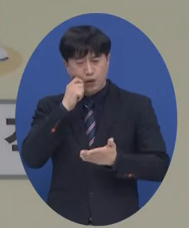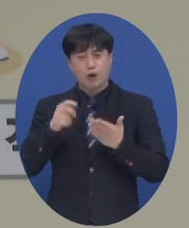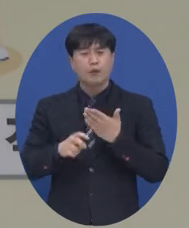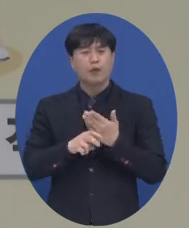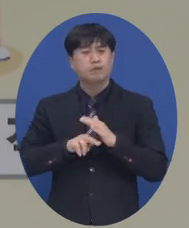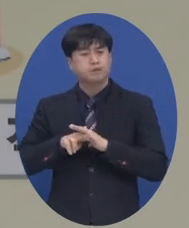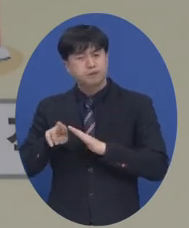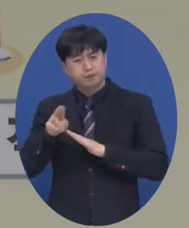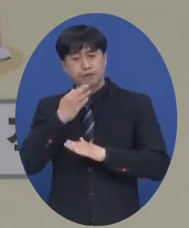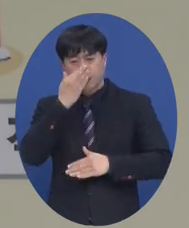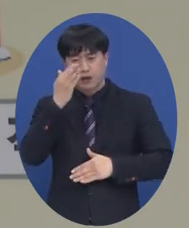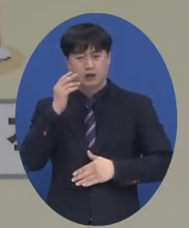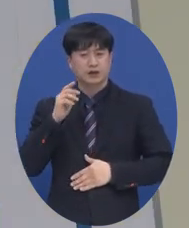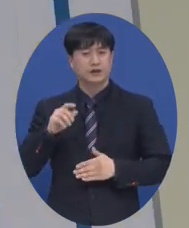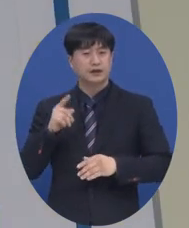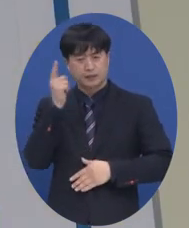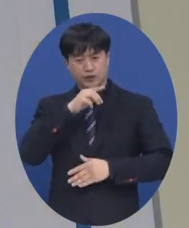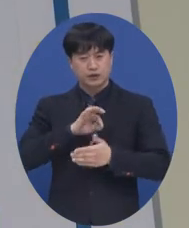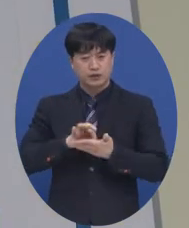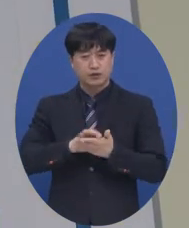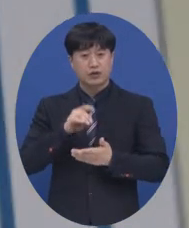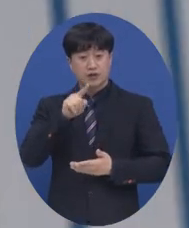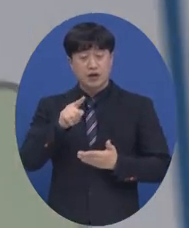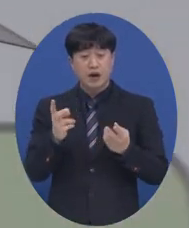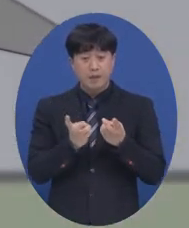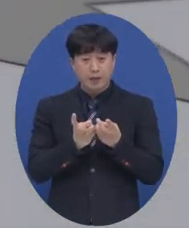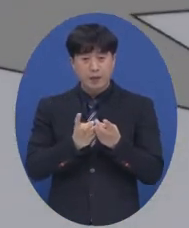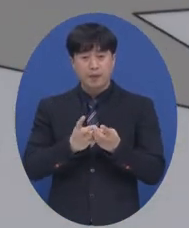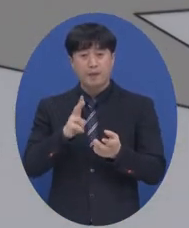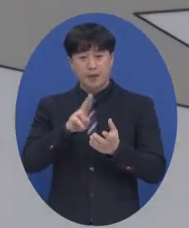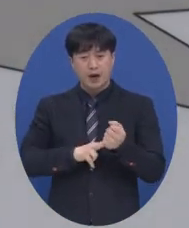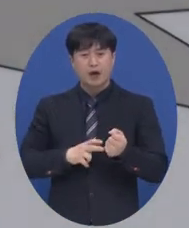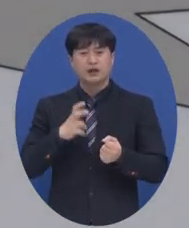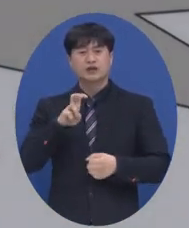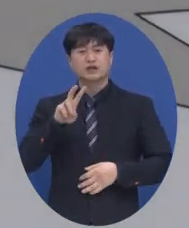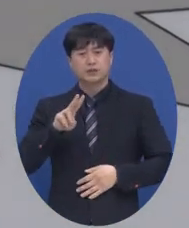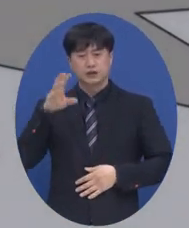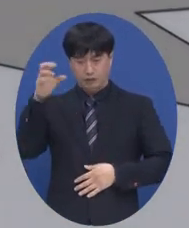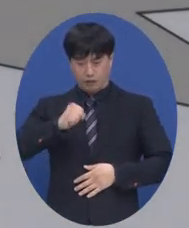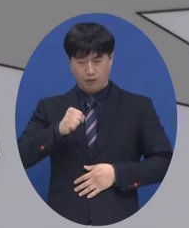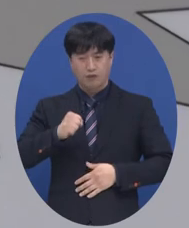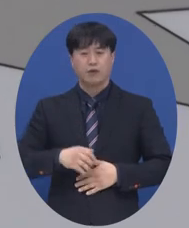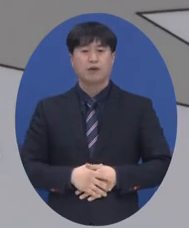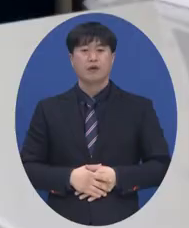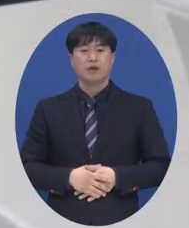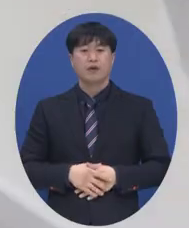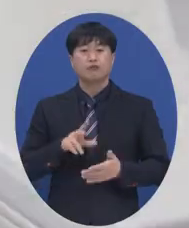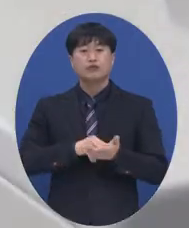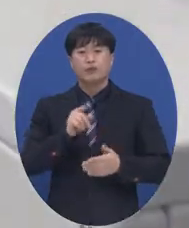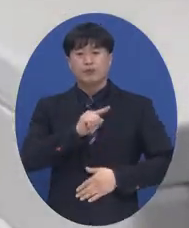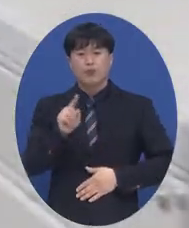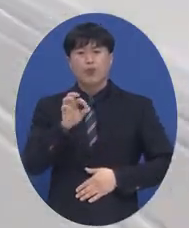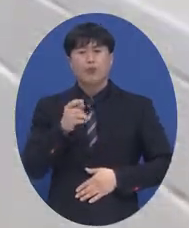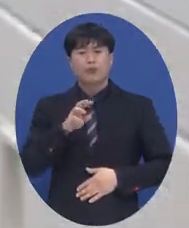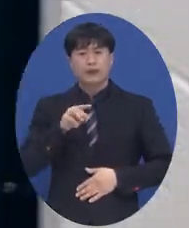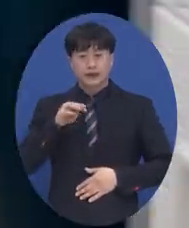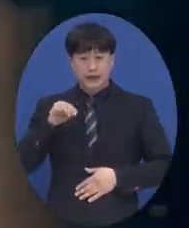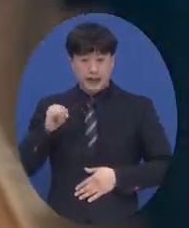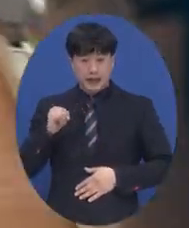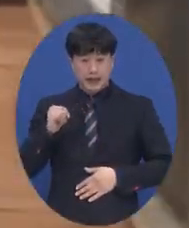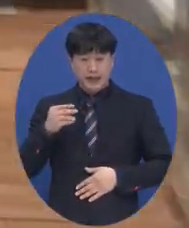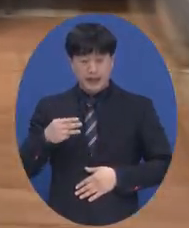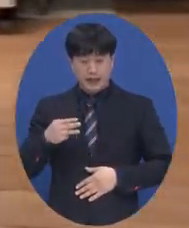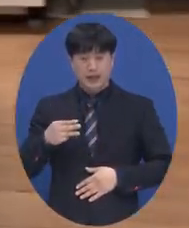피할 수 있단 점을 악용한 겁니다 이런 수법으로 챙긴 매출액은 총 22억 원에 달합니다 문제는 오피스텔이나